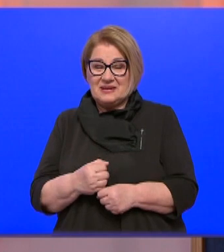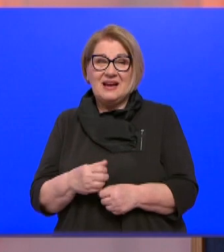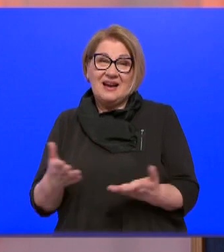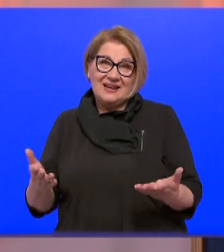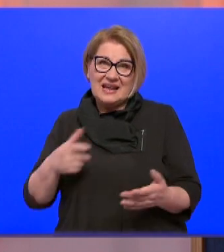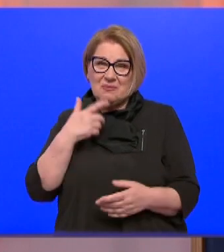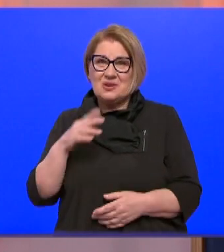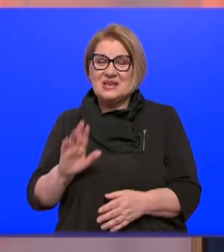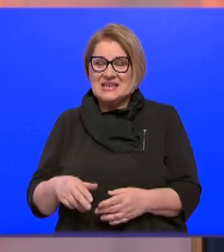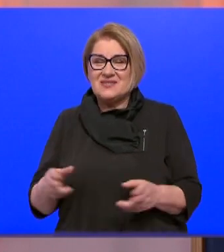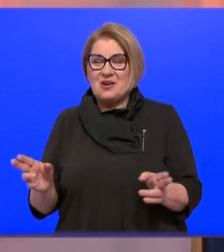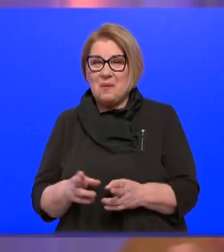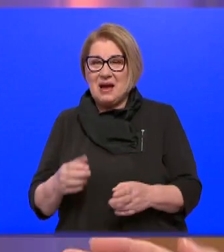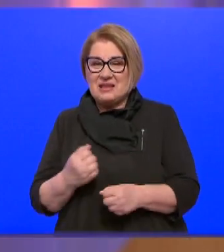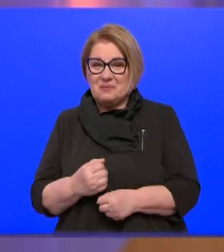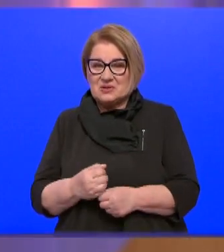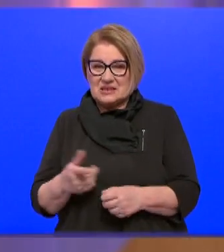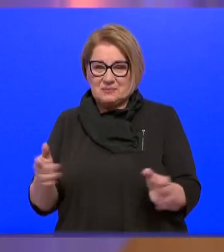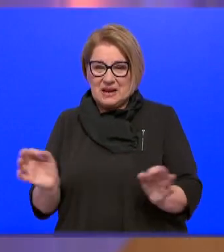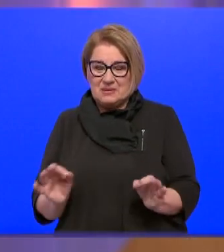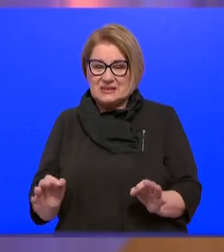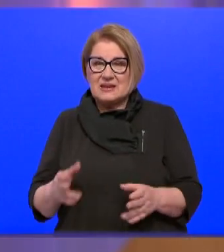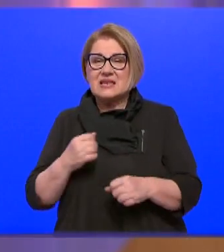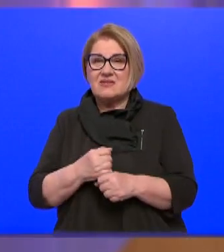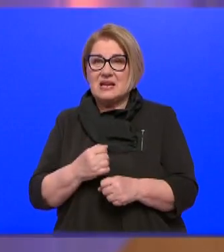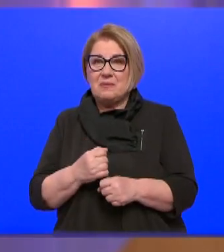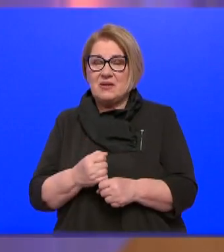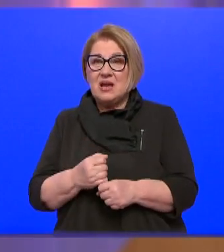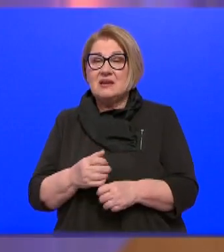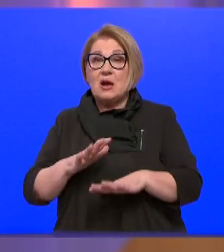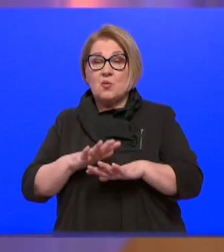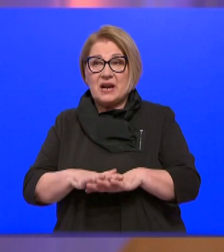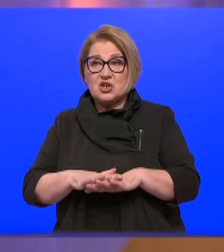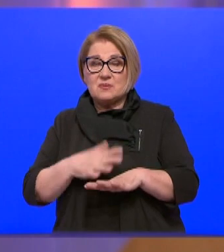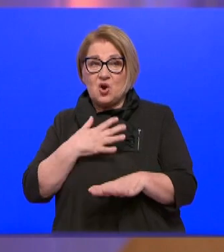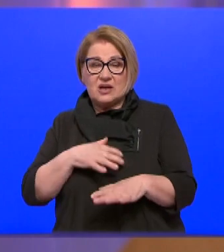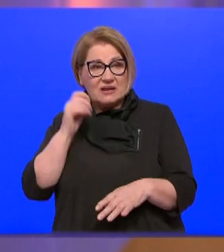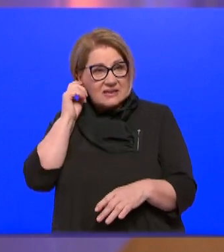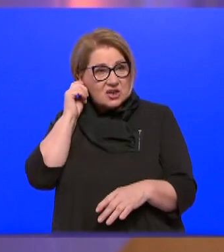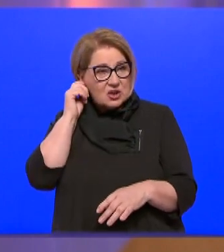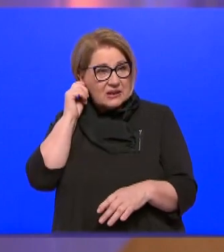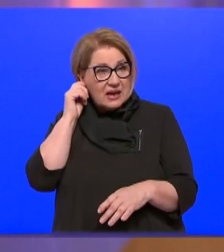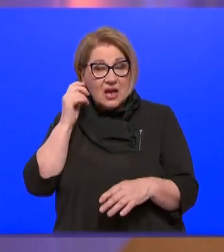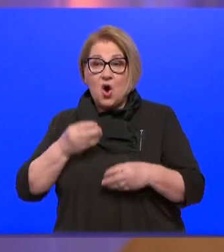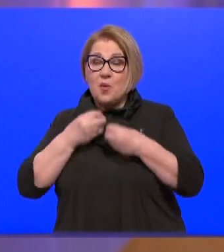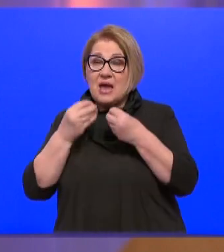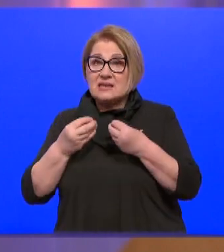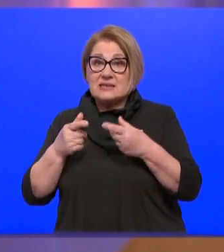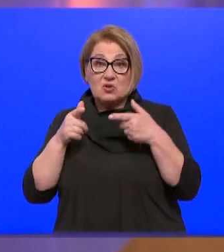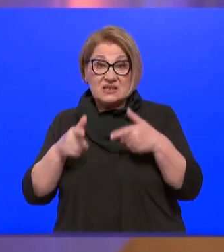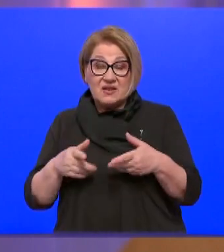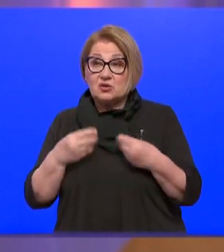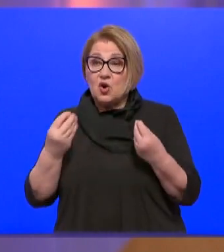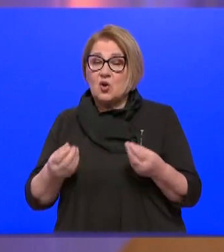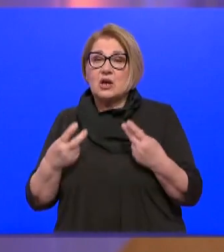da da, ali sve u redu. Tu smo spremni sve podnijeti, samo da umrežimo hrvatske žene, da rasvijetlimo te priče koje